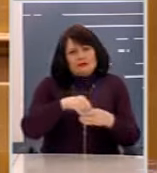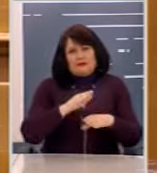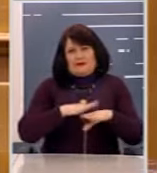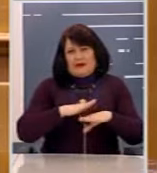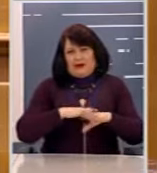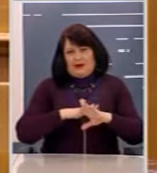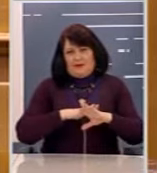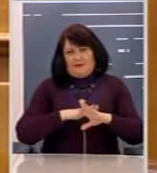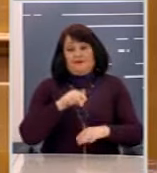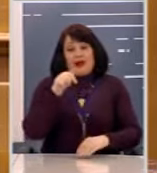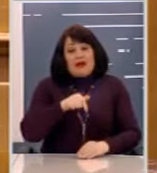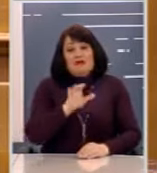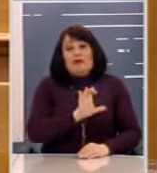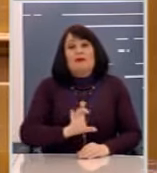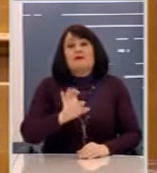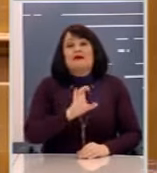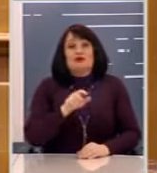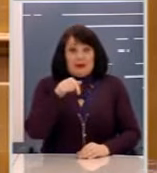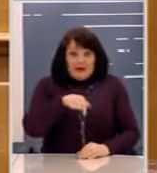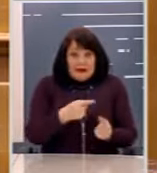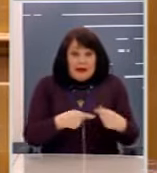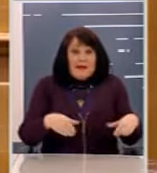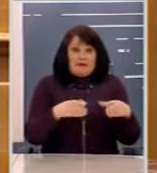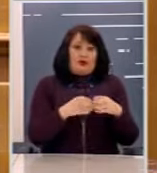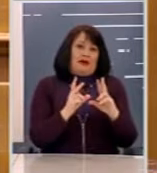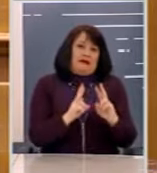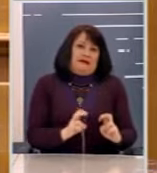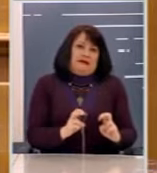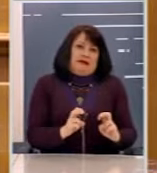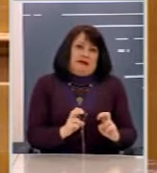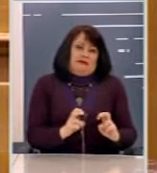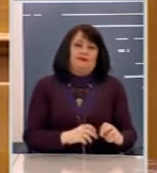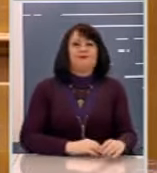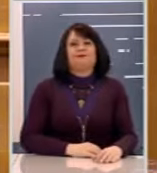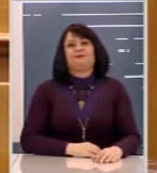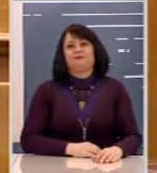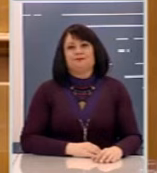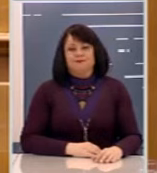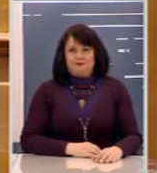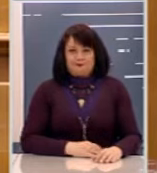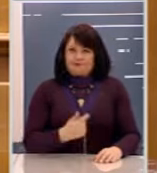Αυτό θα ερευνήσει η Εξεταστική Επιτροπή. Και εμείς,